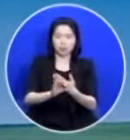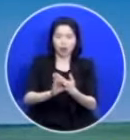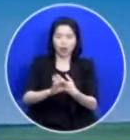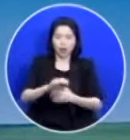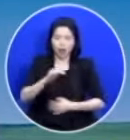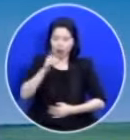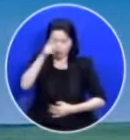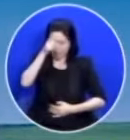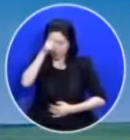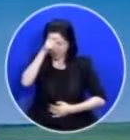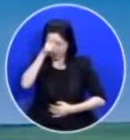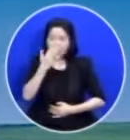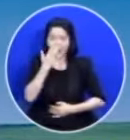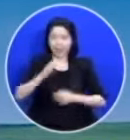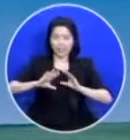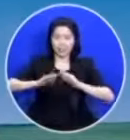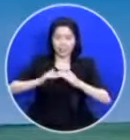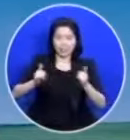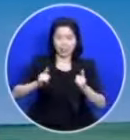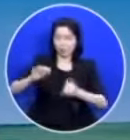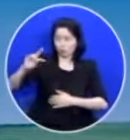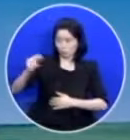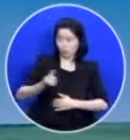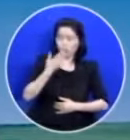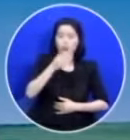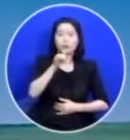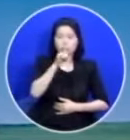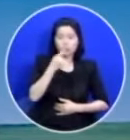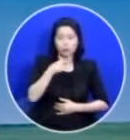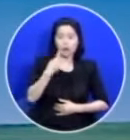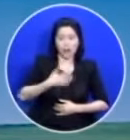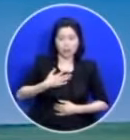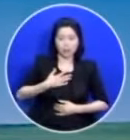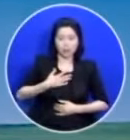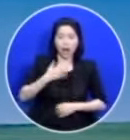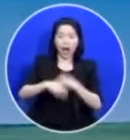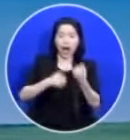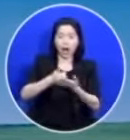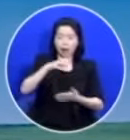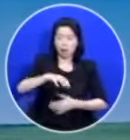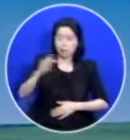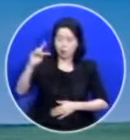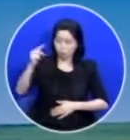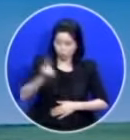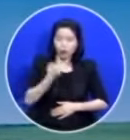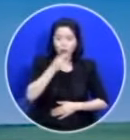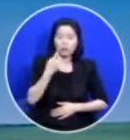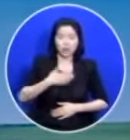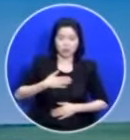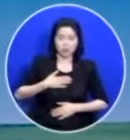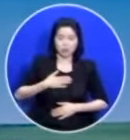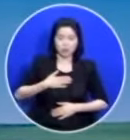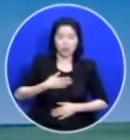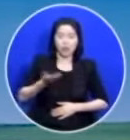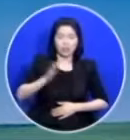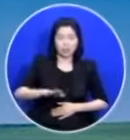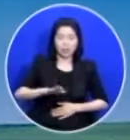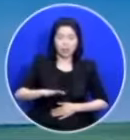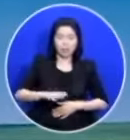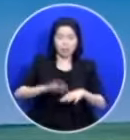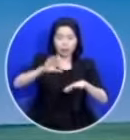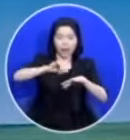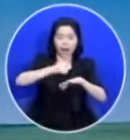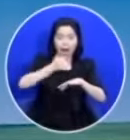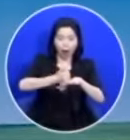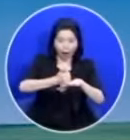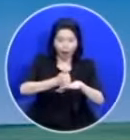백성들이 돌이킬 줄 알았어요 하나님께로 돌아올 줄 알았습니다 아방과 이사벨